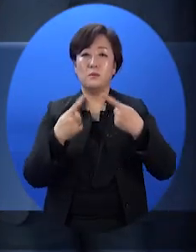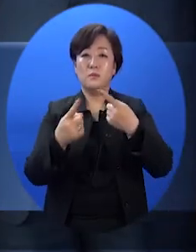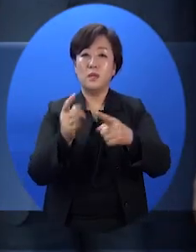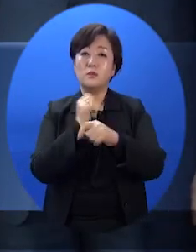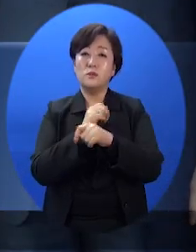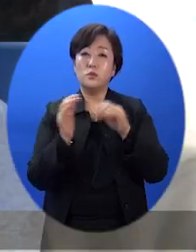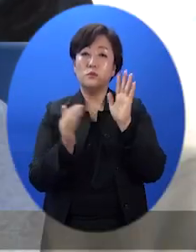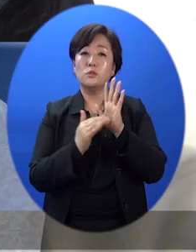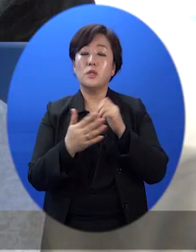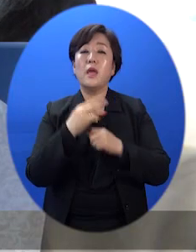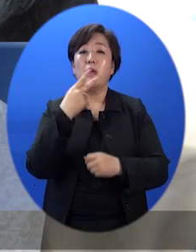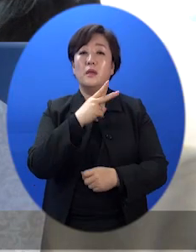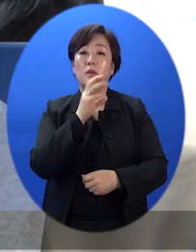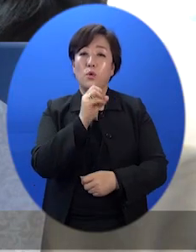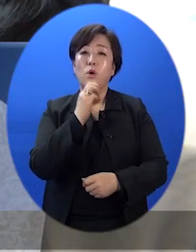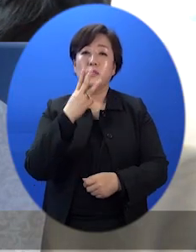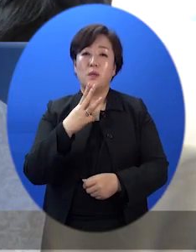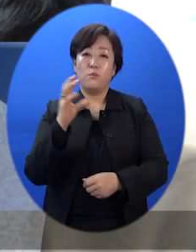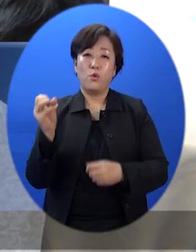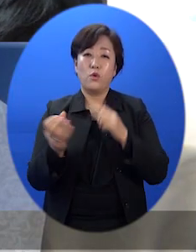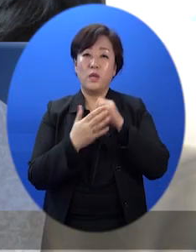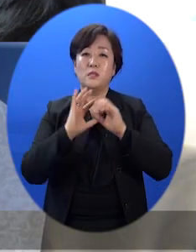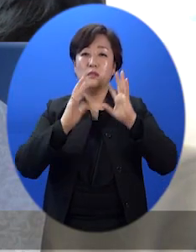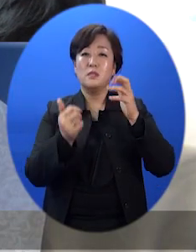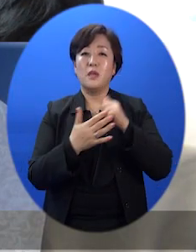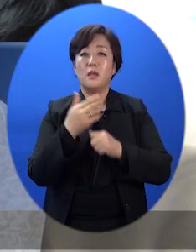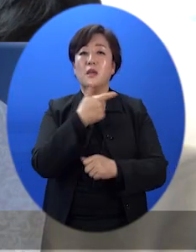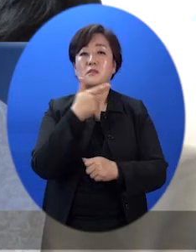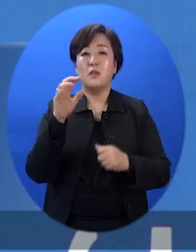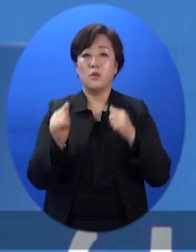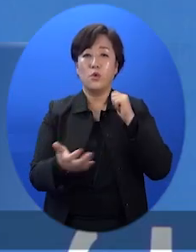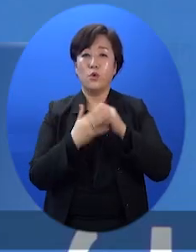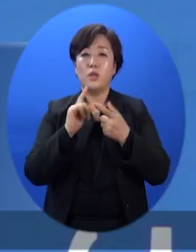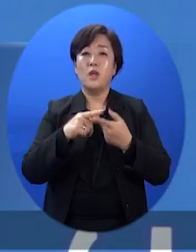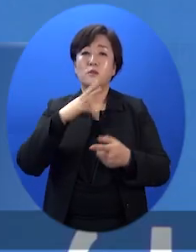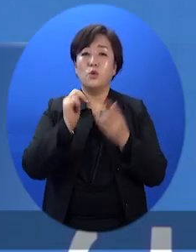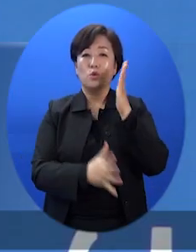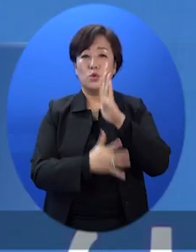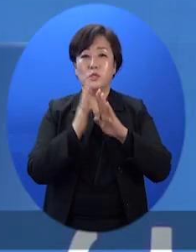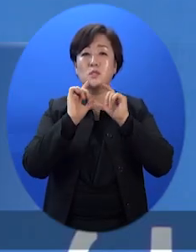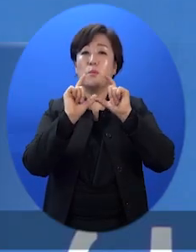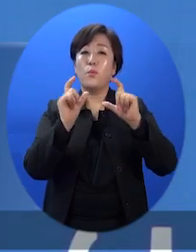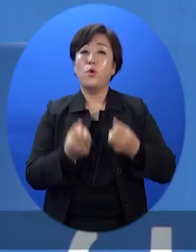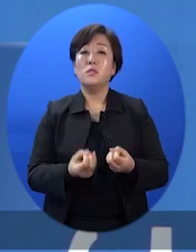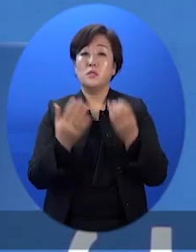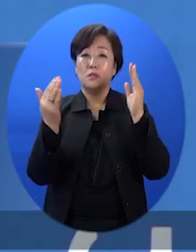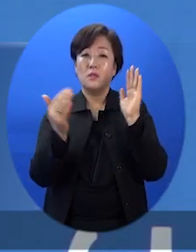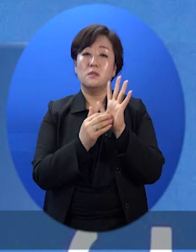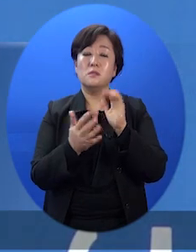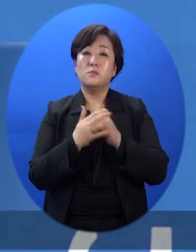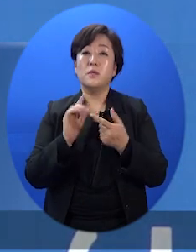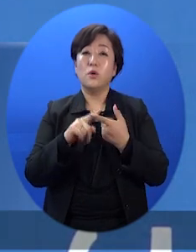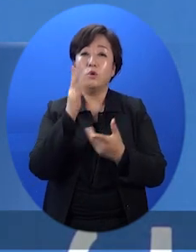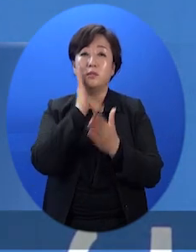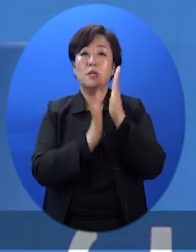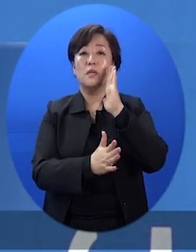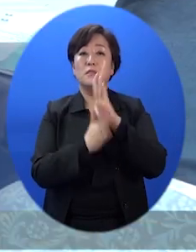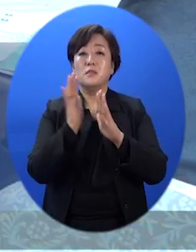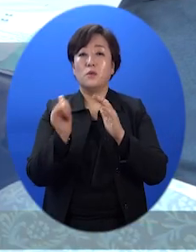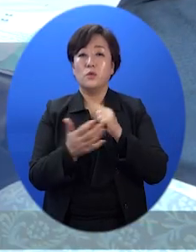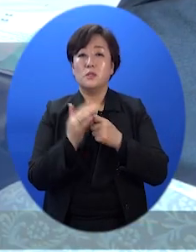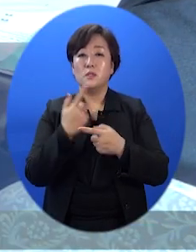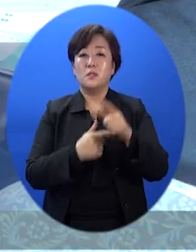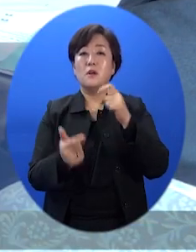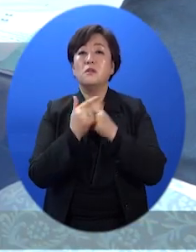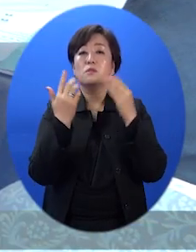가운데 2030 울산 세계 최고 수소도시 비전 선포식이 개최됐습니다. 울산시는 수소산업